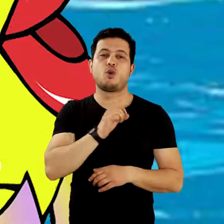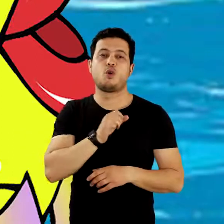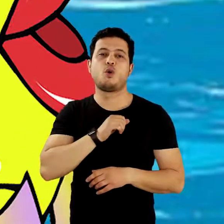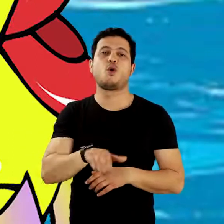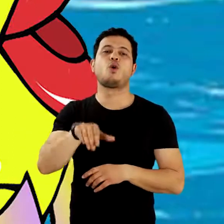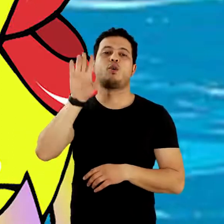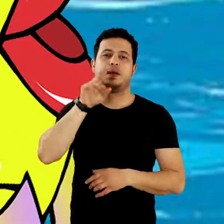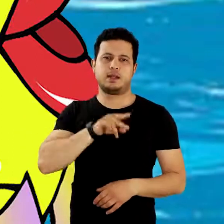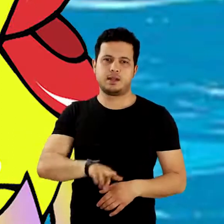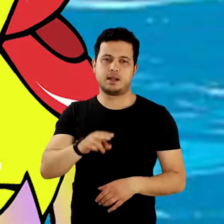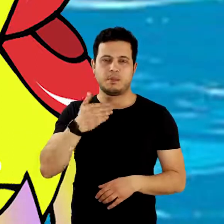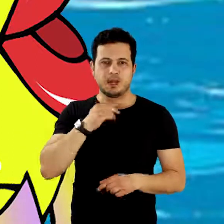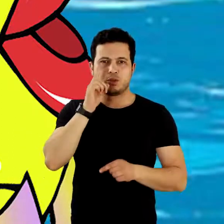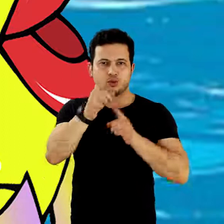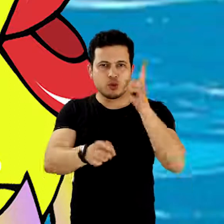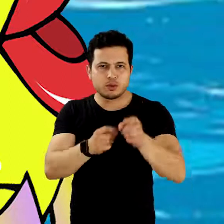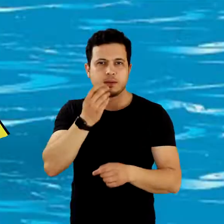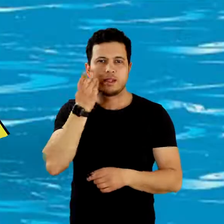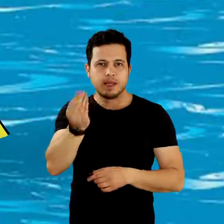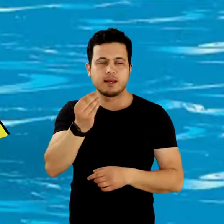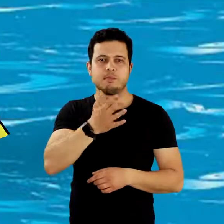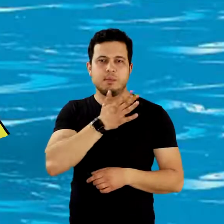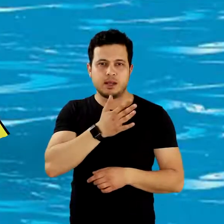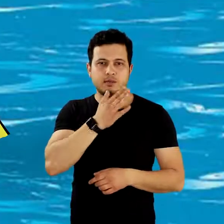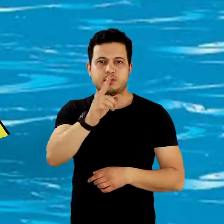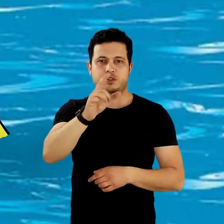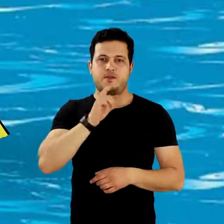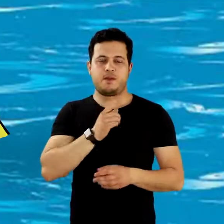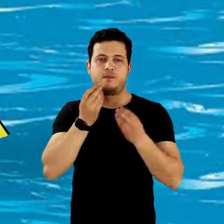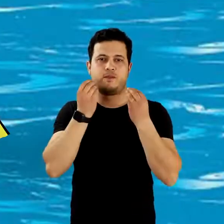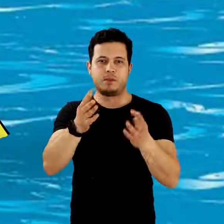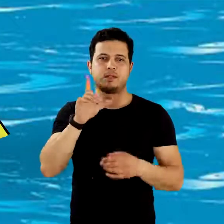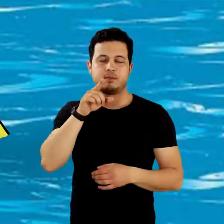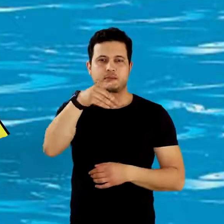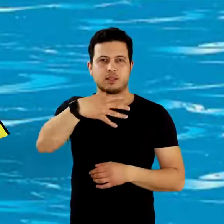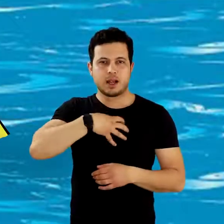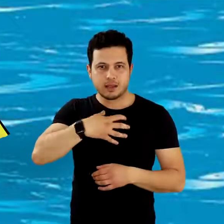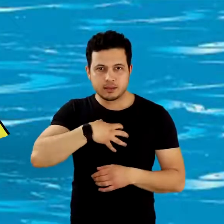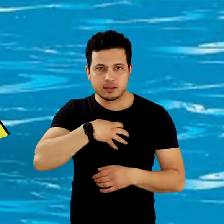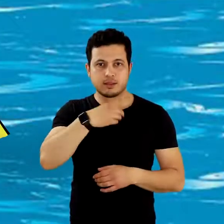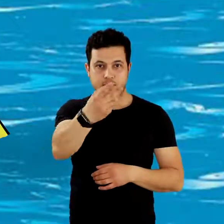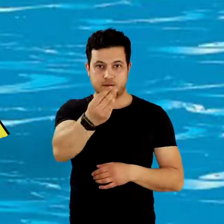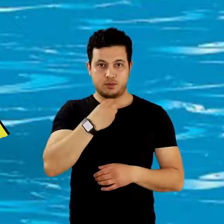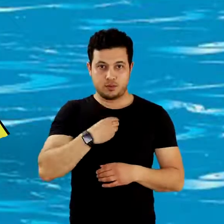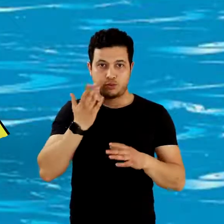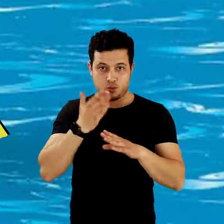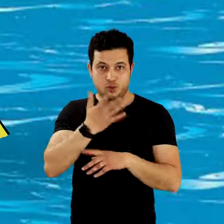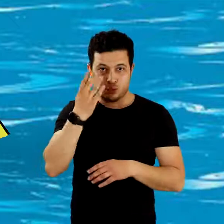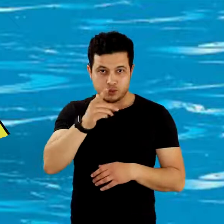ikizler. Sadece soruları bilmeliler. Bilinince sözler kendi zamanlarına